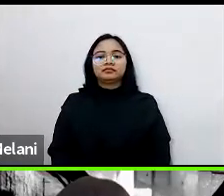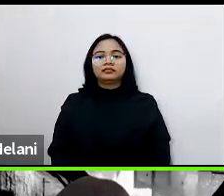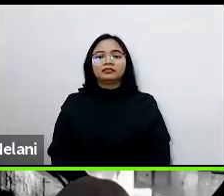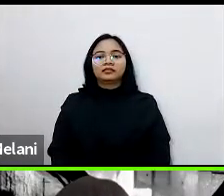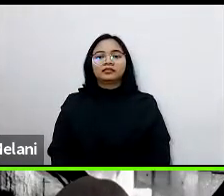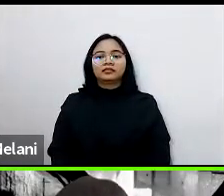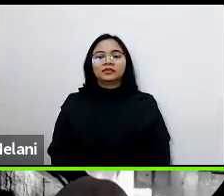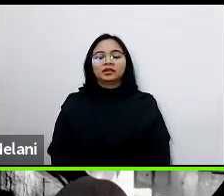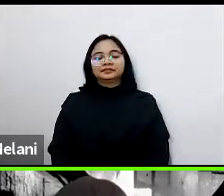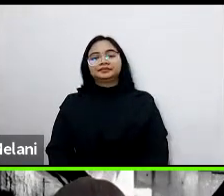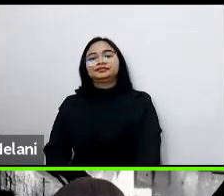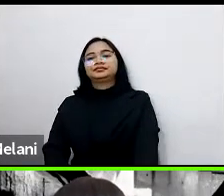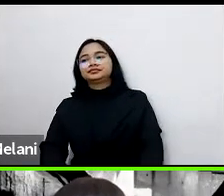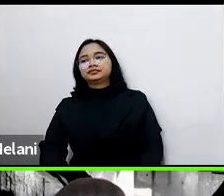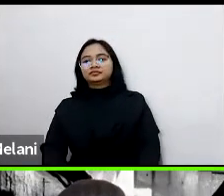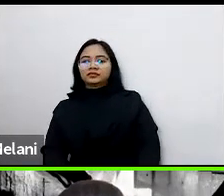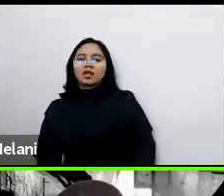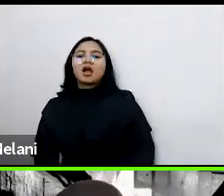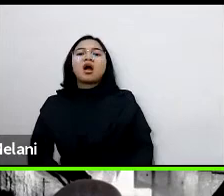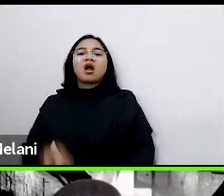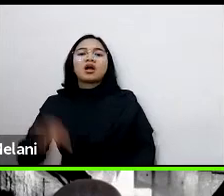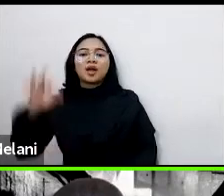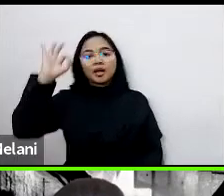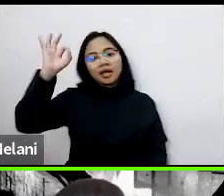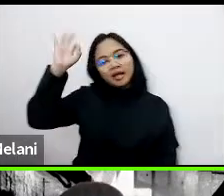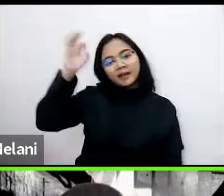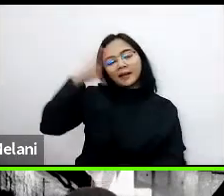Iya, terima kasih Mbak Renvi.